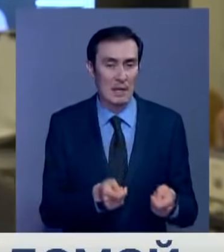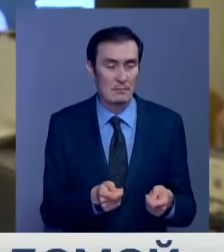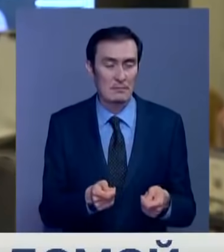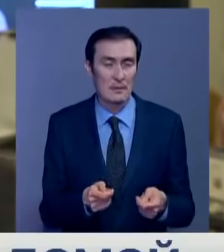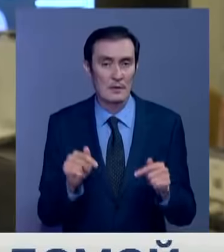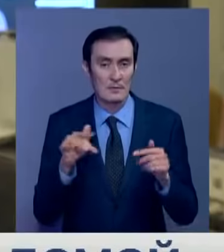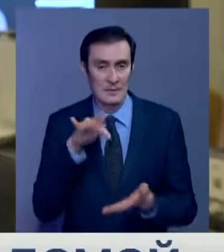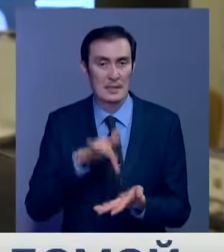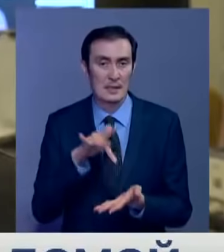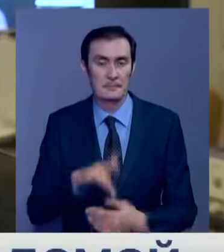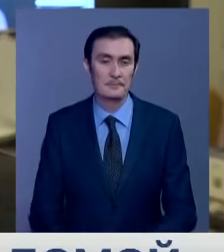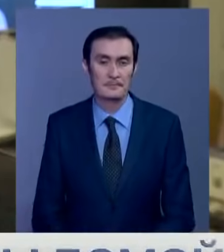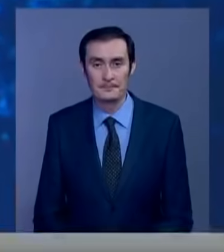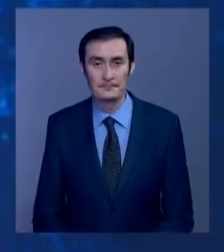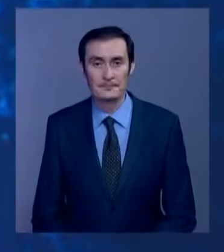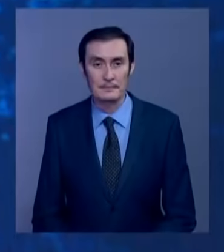сюда.